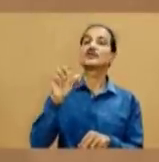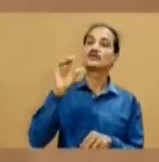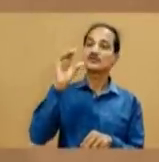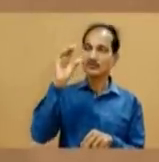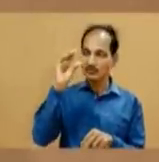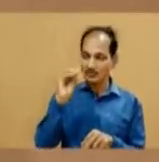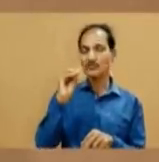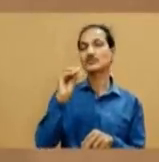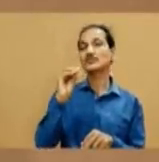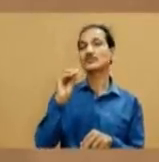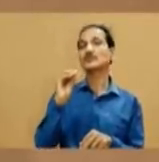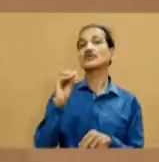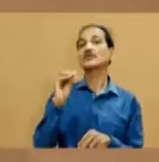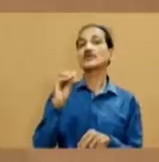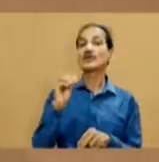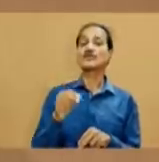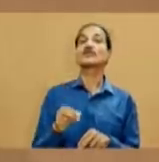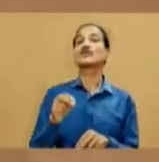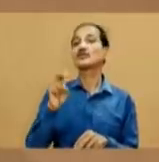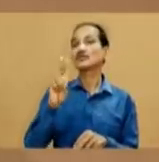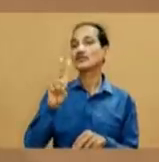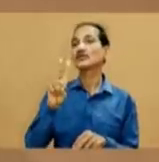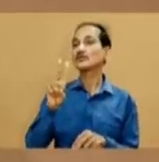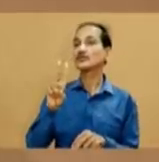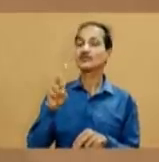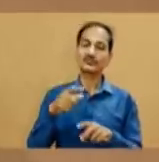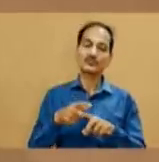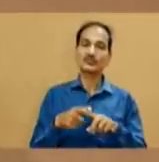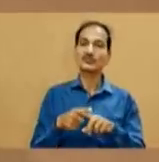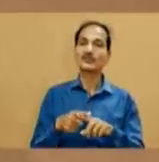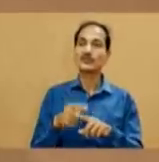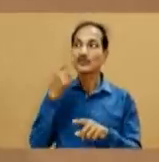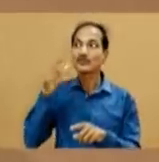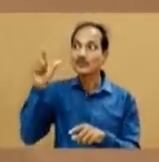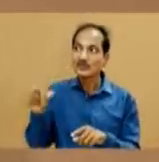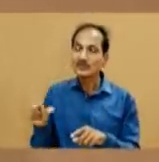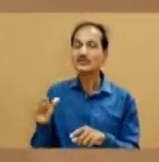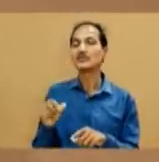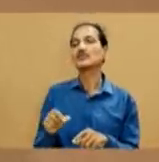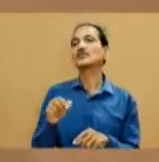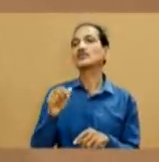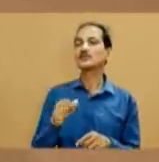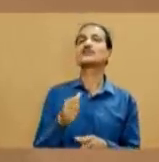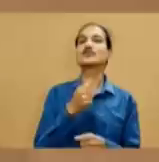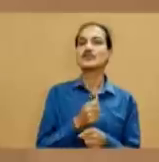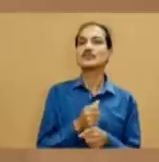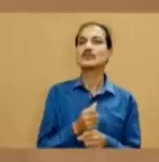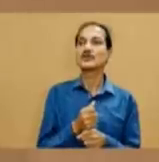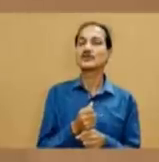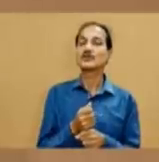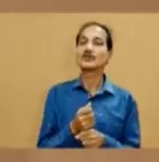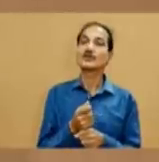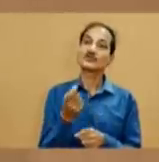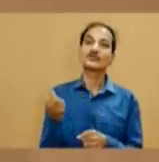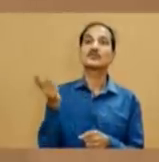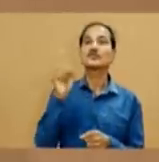ପର୍ଯ୍ୟନ୍ତ। ଏବଂ ତେଣୁକରି ଆମେ ସମସ୍ତଙ୍କ ପାଇଁ ସରକାର ଯେଉଁ ନିର୍ଦ୍ଦେଶନାମା ଦେଇଛନ୍ତି, ସାମାଜିକ